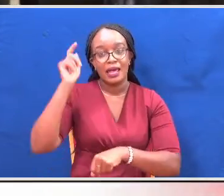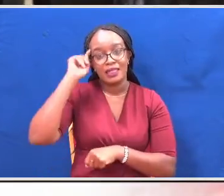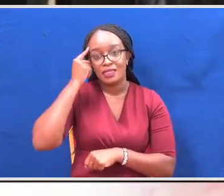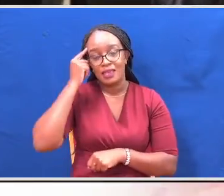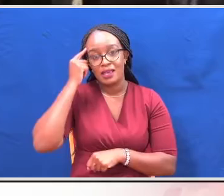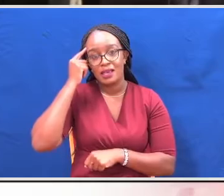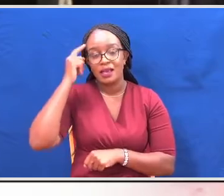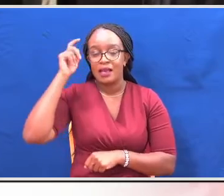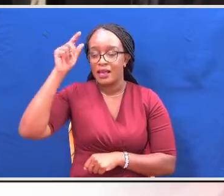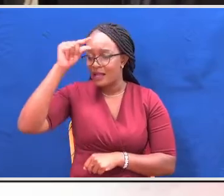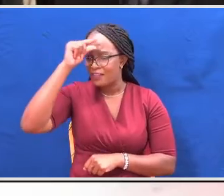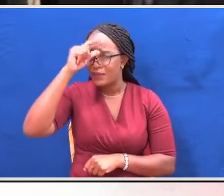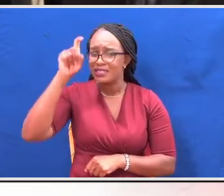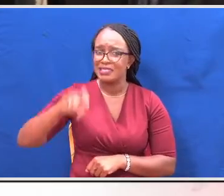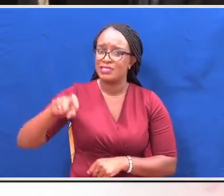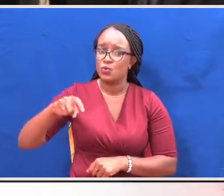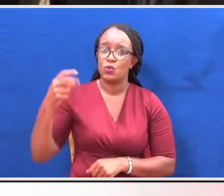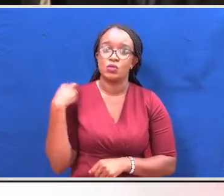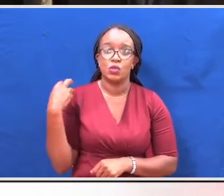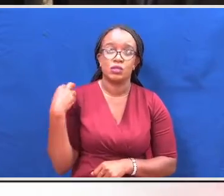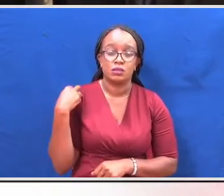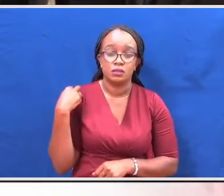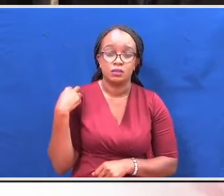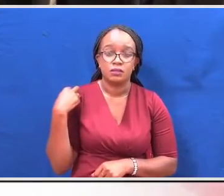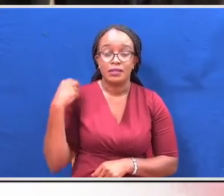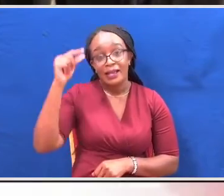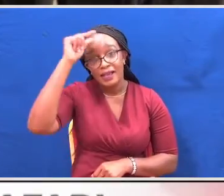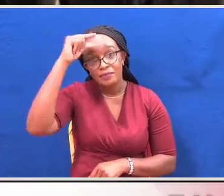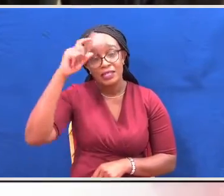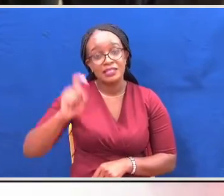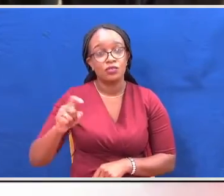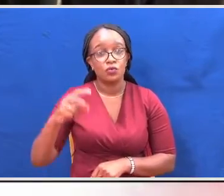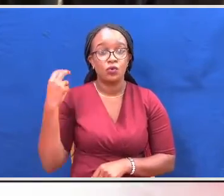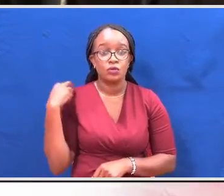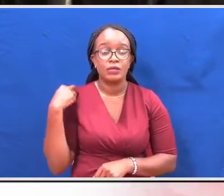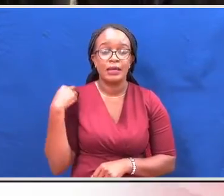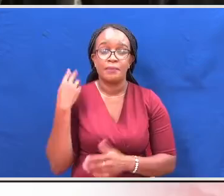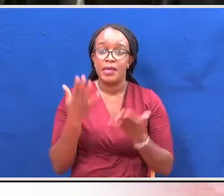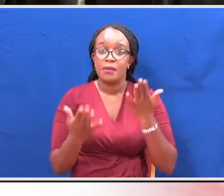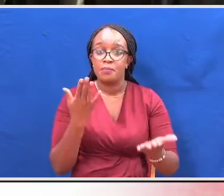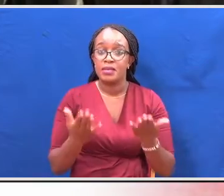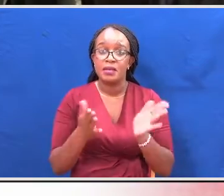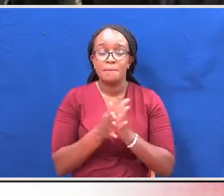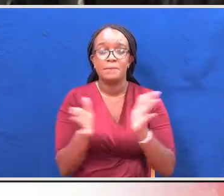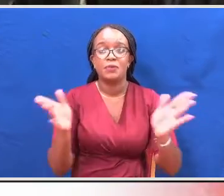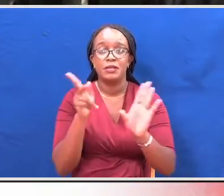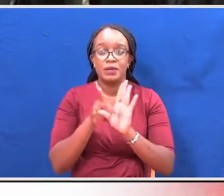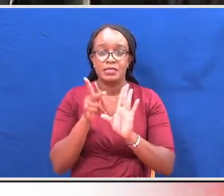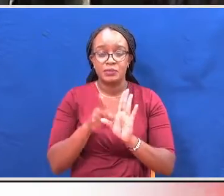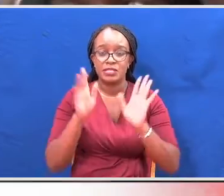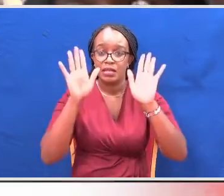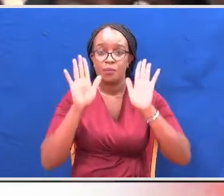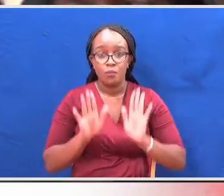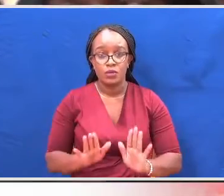should consult. The government should consult, and maybe public participation is important in some of these decisions that the government